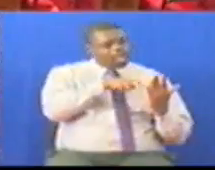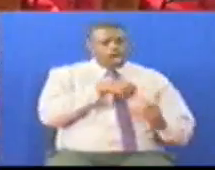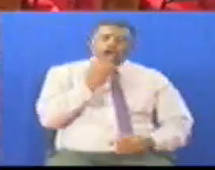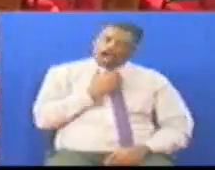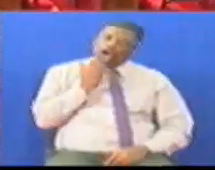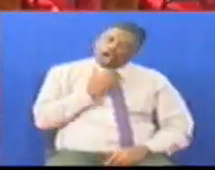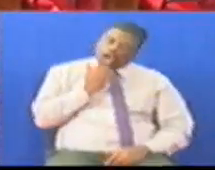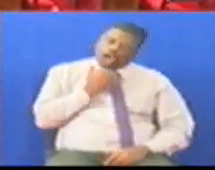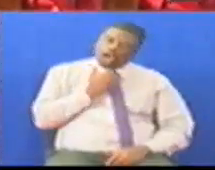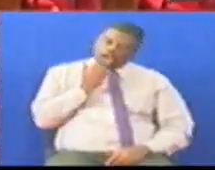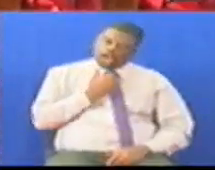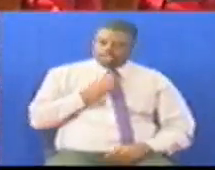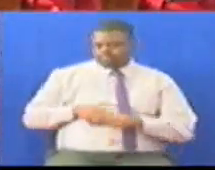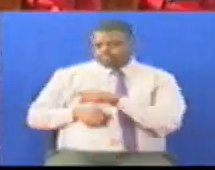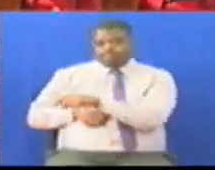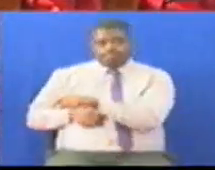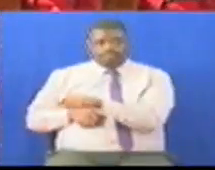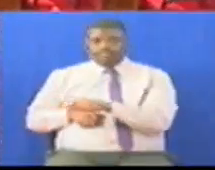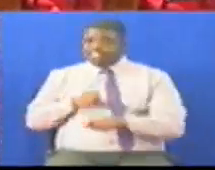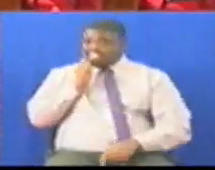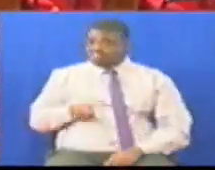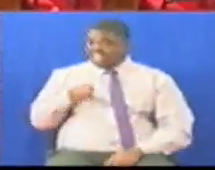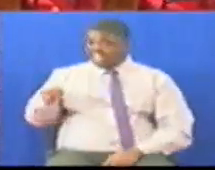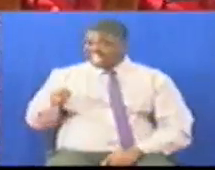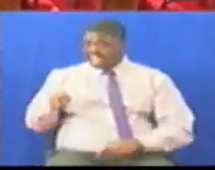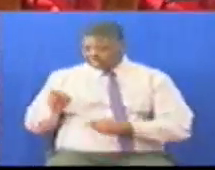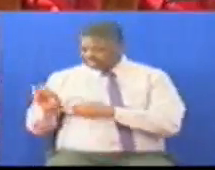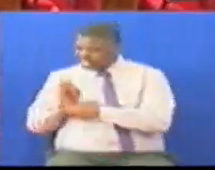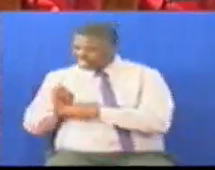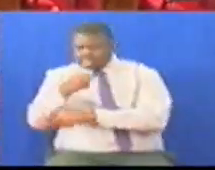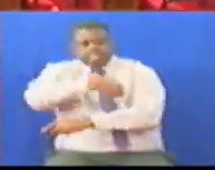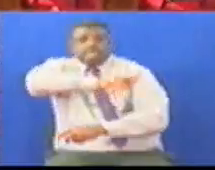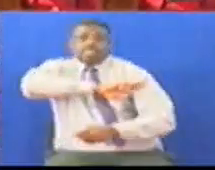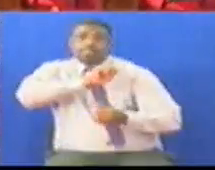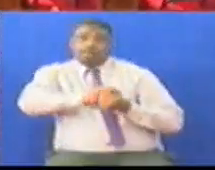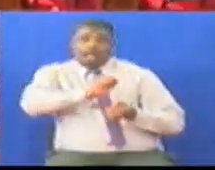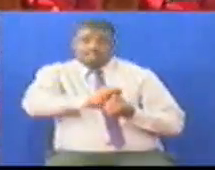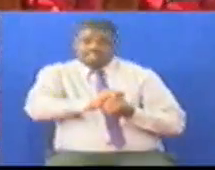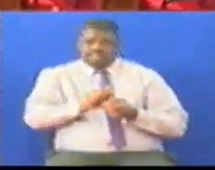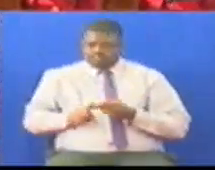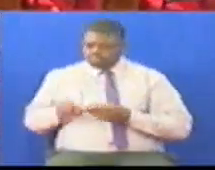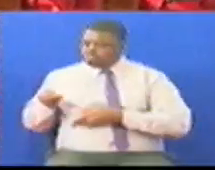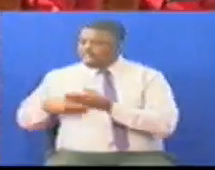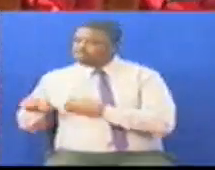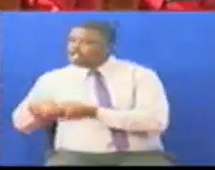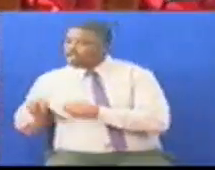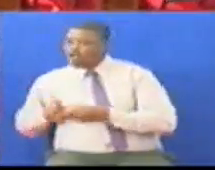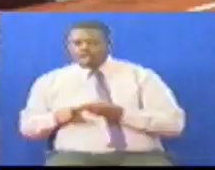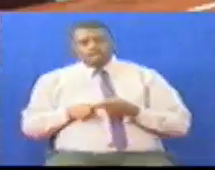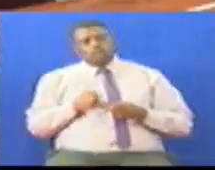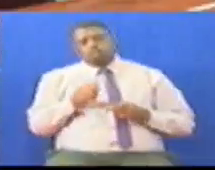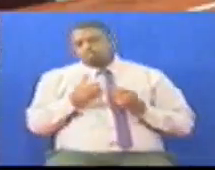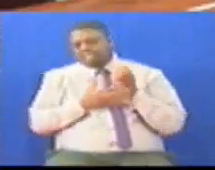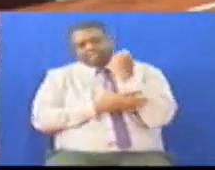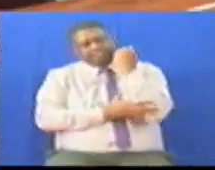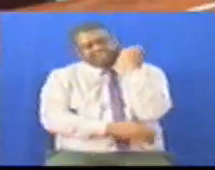Mheshimiwa Spika, mpango wa kusimamia rasilimali na biashara za wanyonge, tumeeleza tumefanya